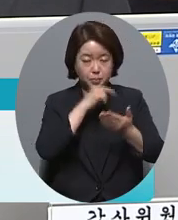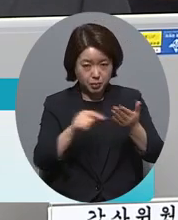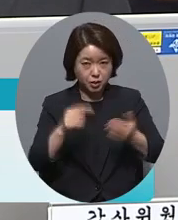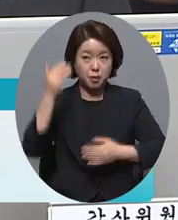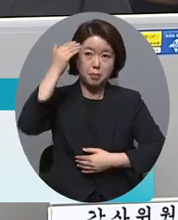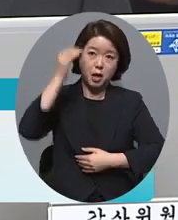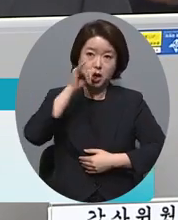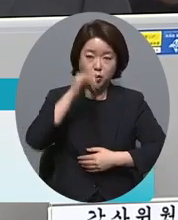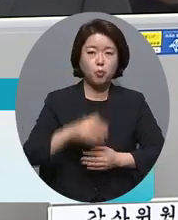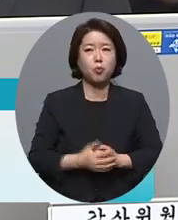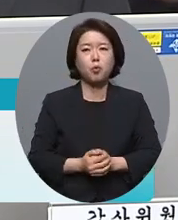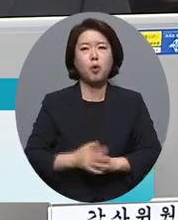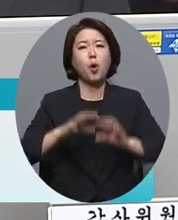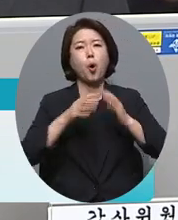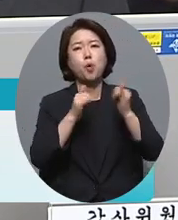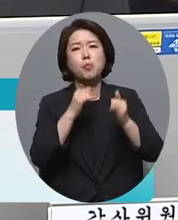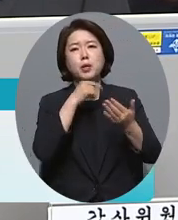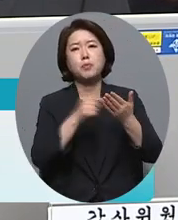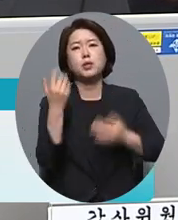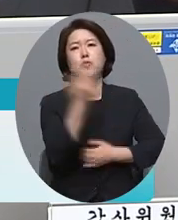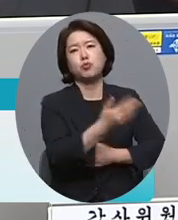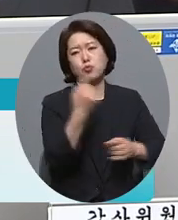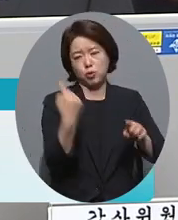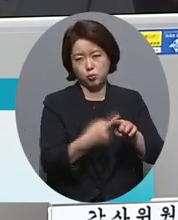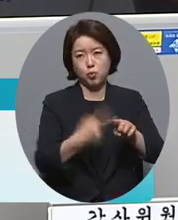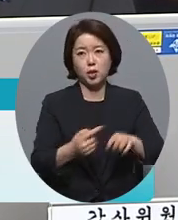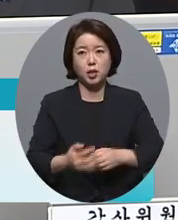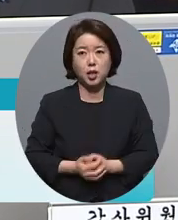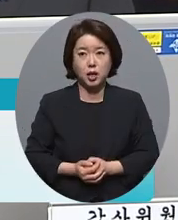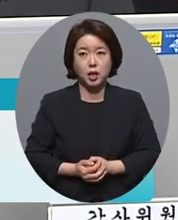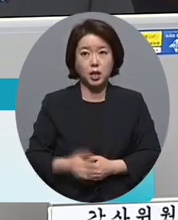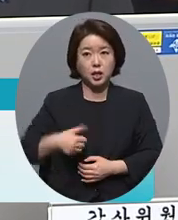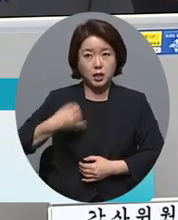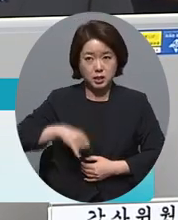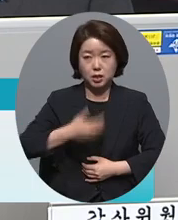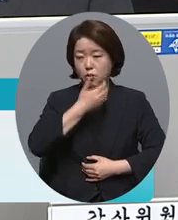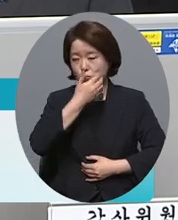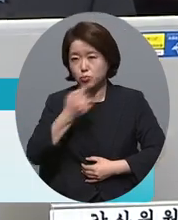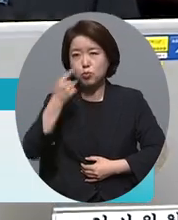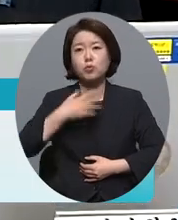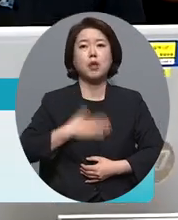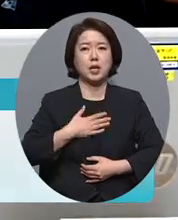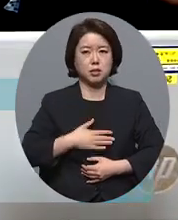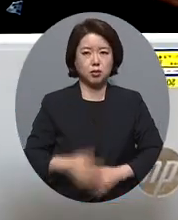훼손하고 국민에게 피해를 입히는 것입니다 자식들한테 있습니다